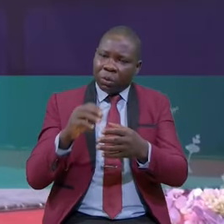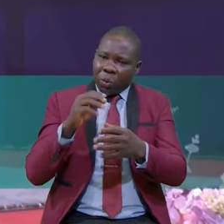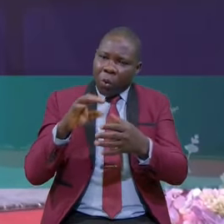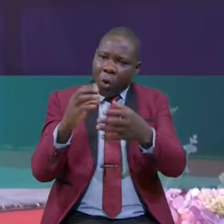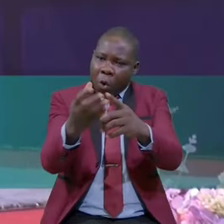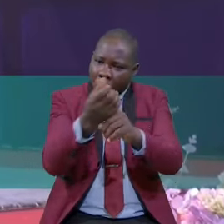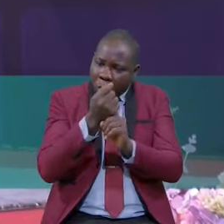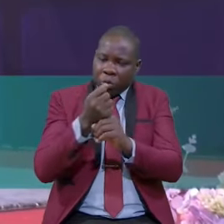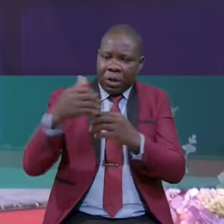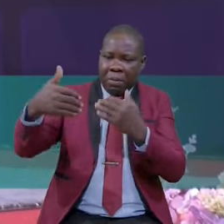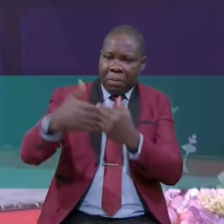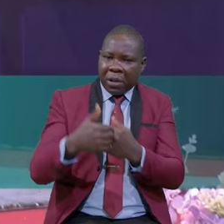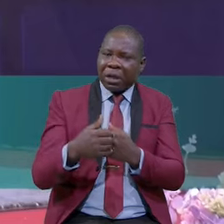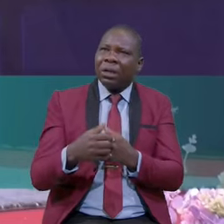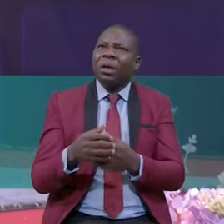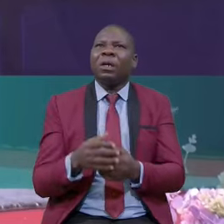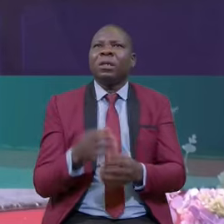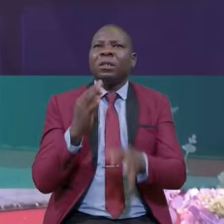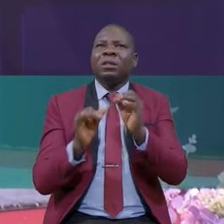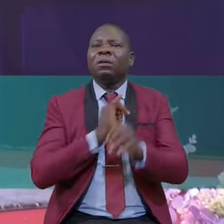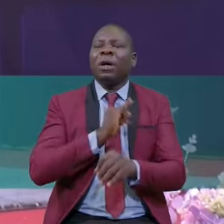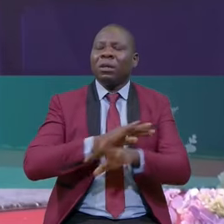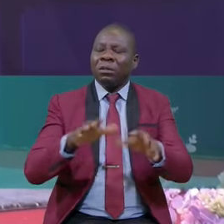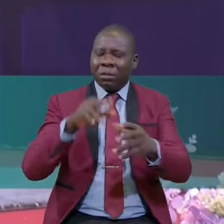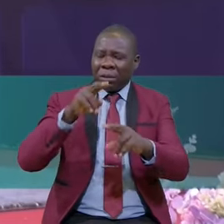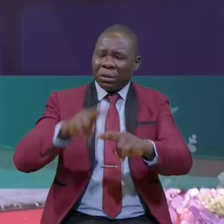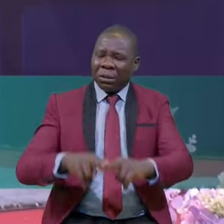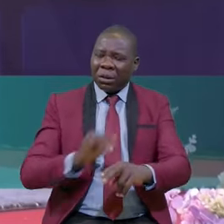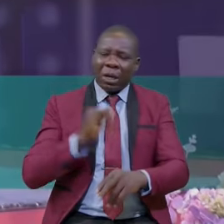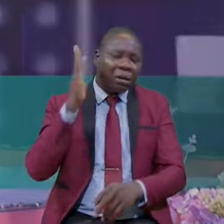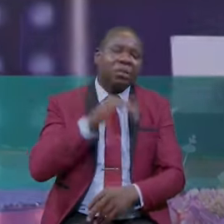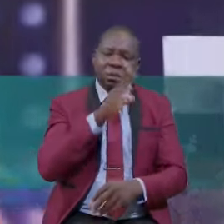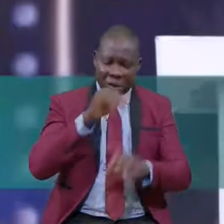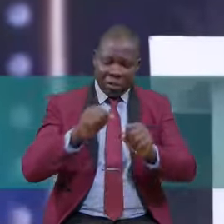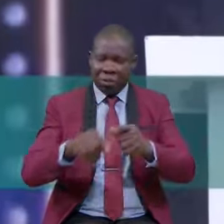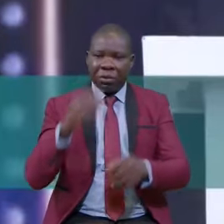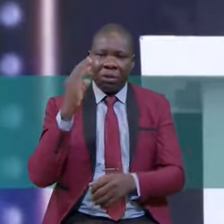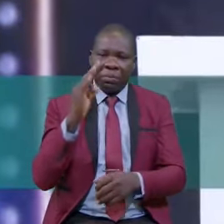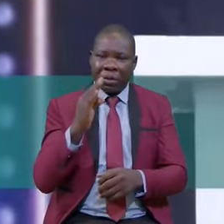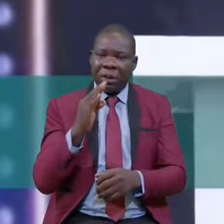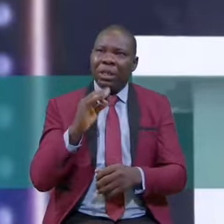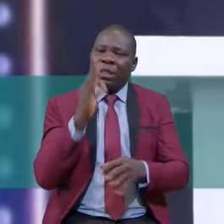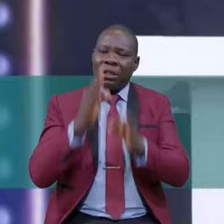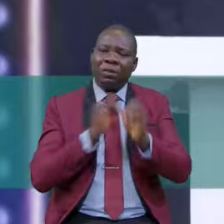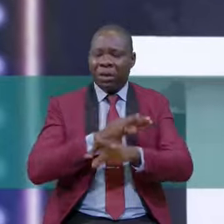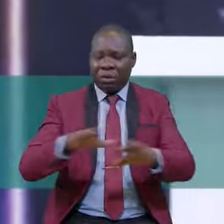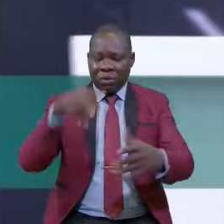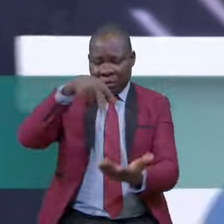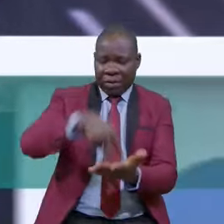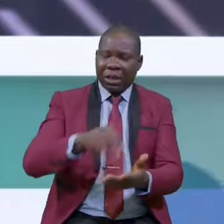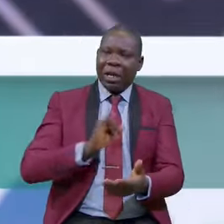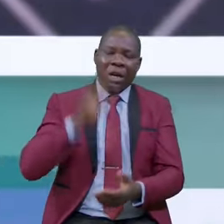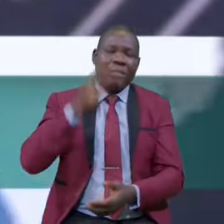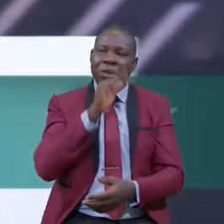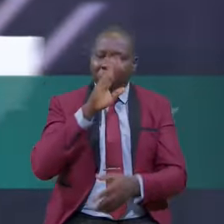Si je ne m'assieds pas, vraiment, pour être bien positionné. Non, il était libre, debout, prêcher, assis, prêcher, regarder,